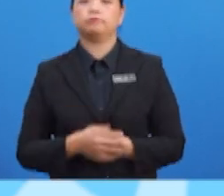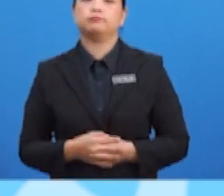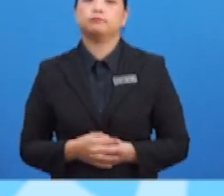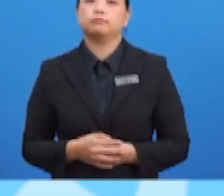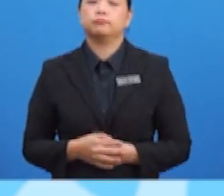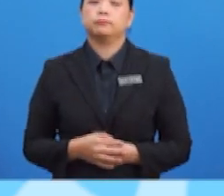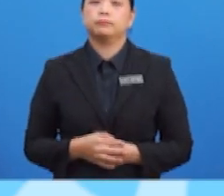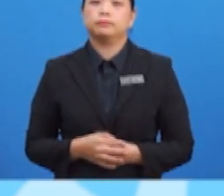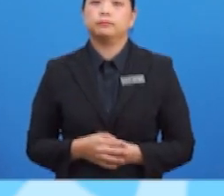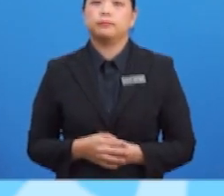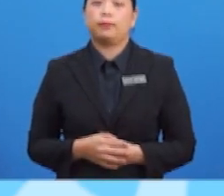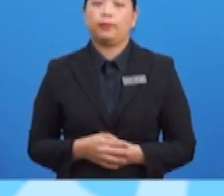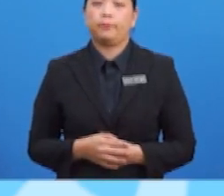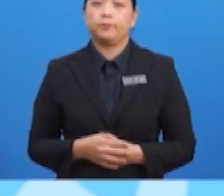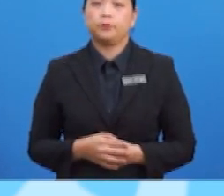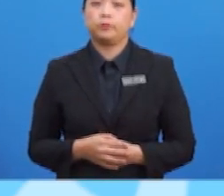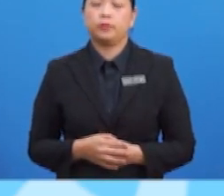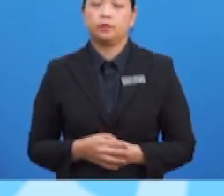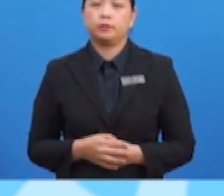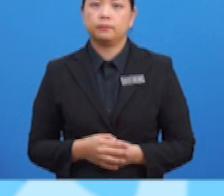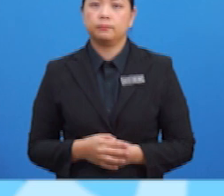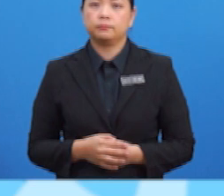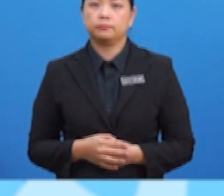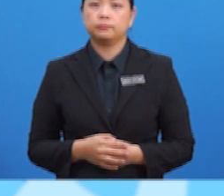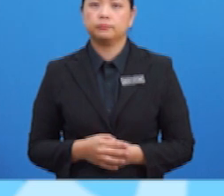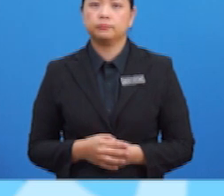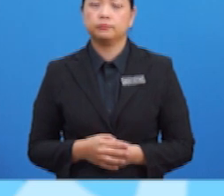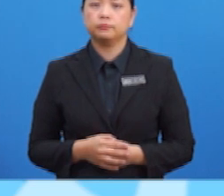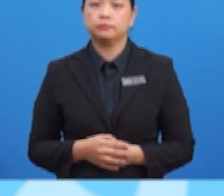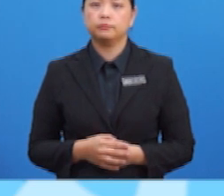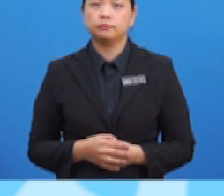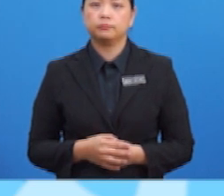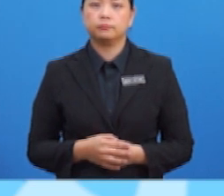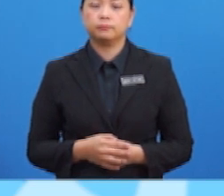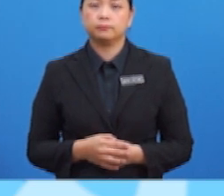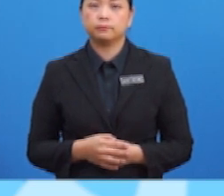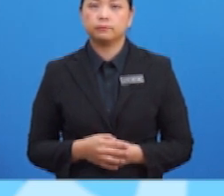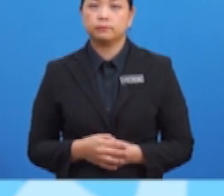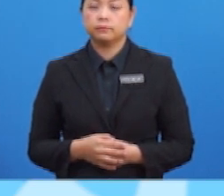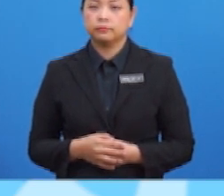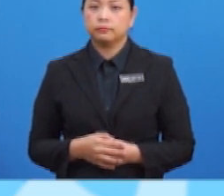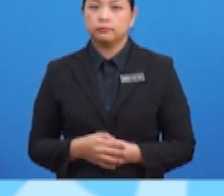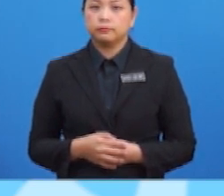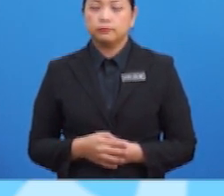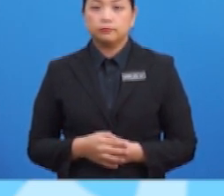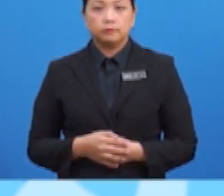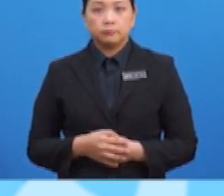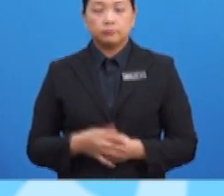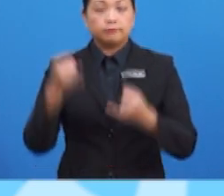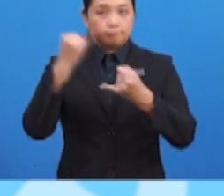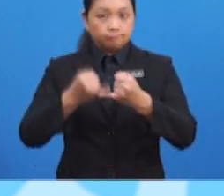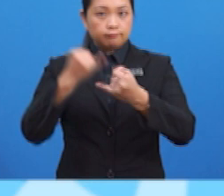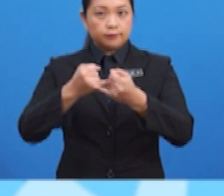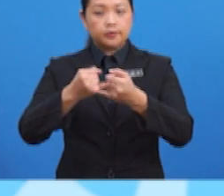Komponen yang terakhir yang melakukan kerja bagi sistem hidrolik ialah silinder